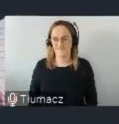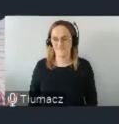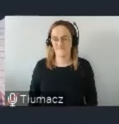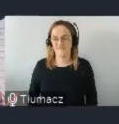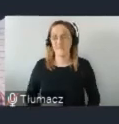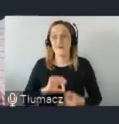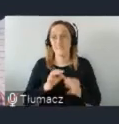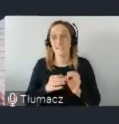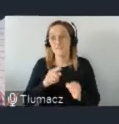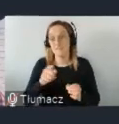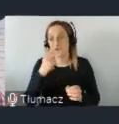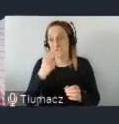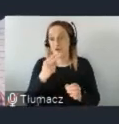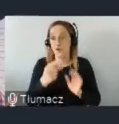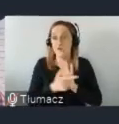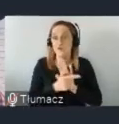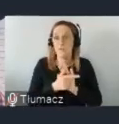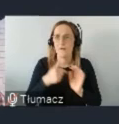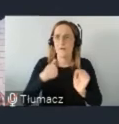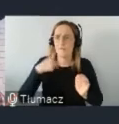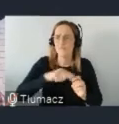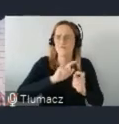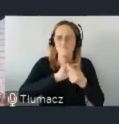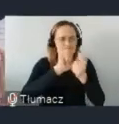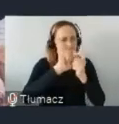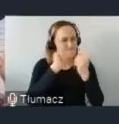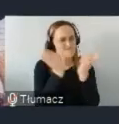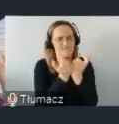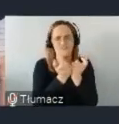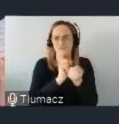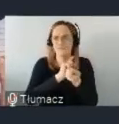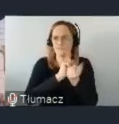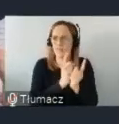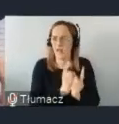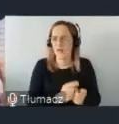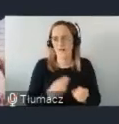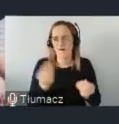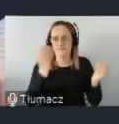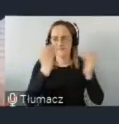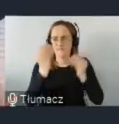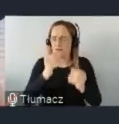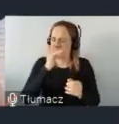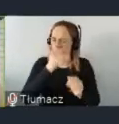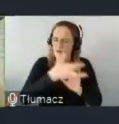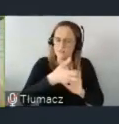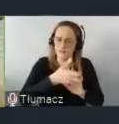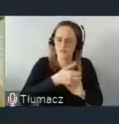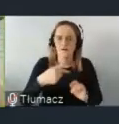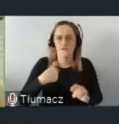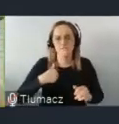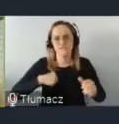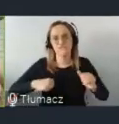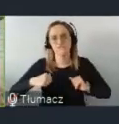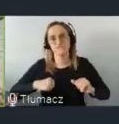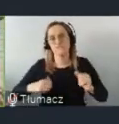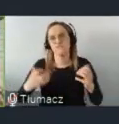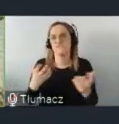Jakbyście zobaczyli mnie o 17, jak musiałem zmienić całą prezentację, bo wbudowane filmiki nie szły, to dopiero był czas.